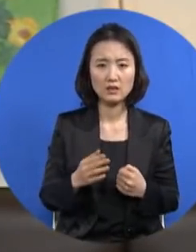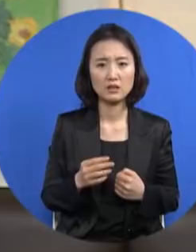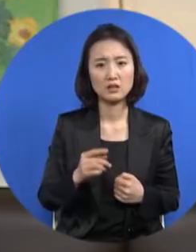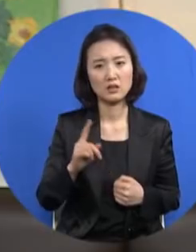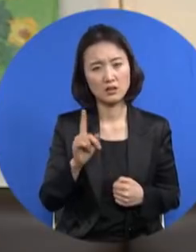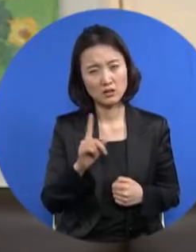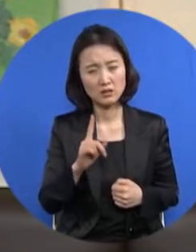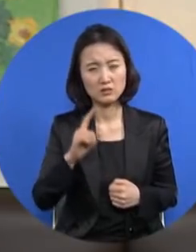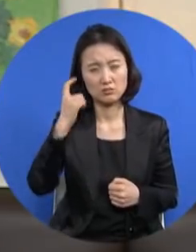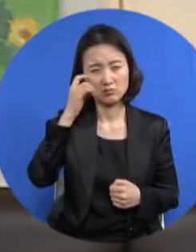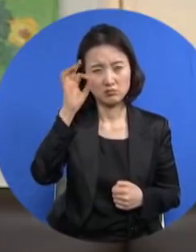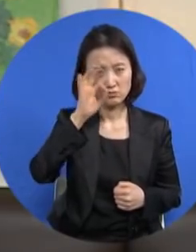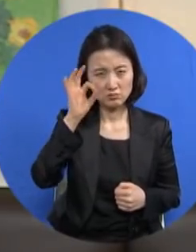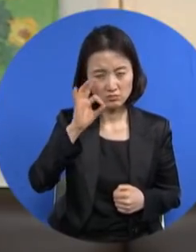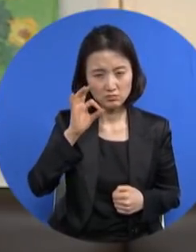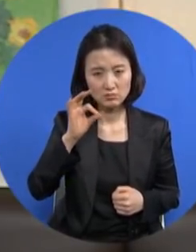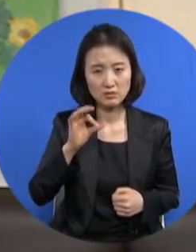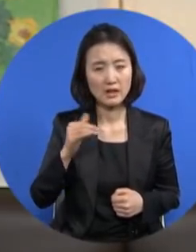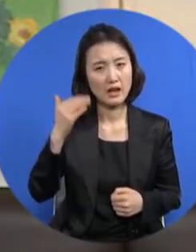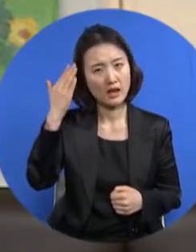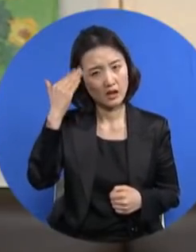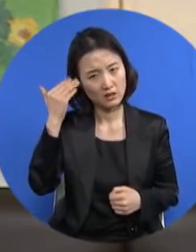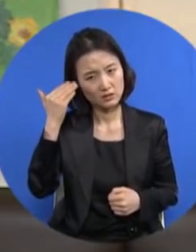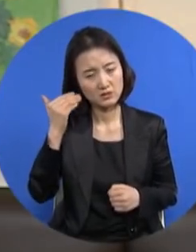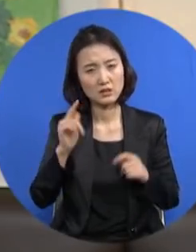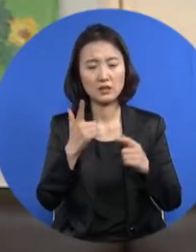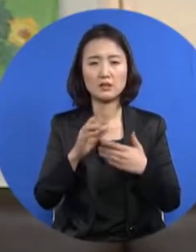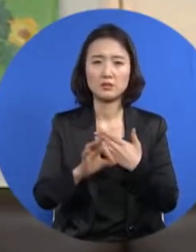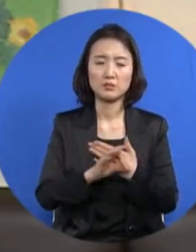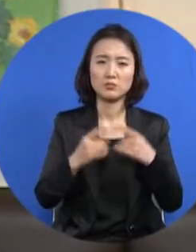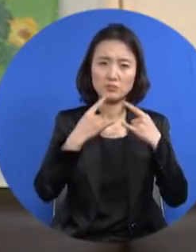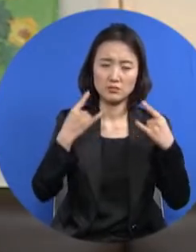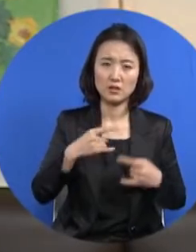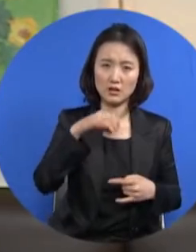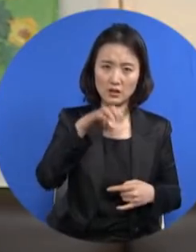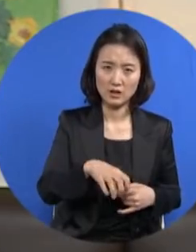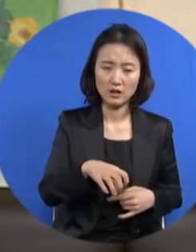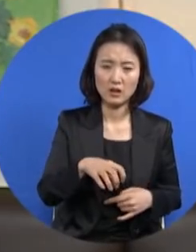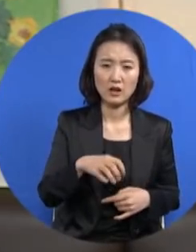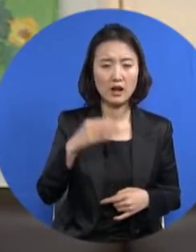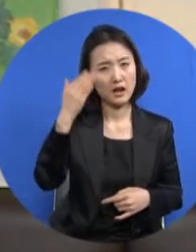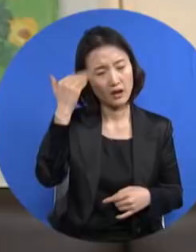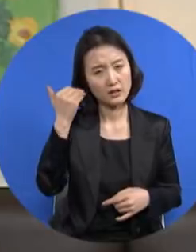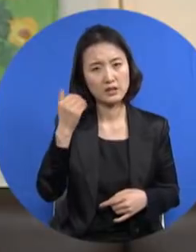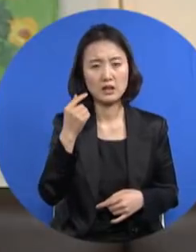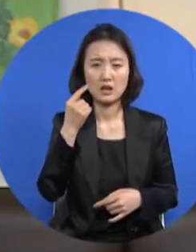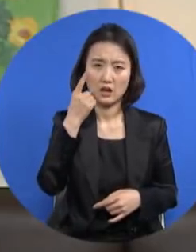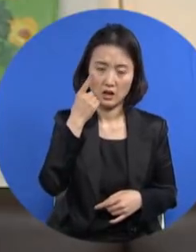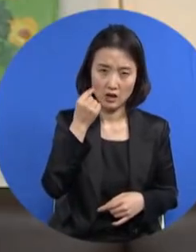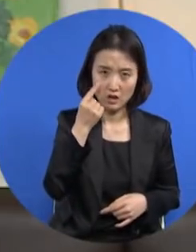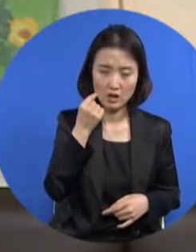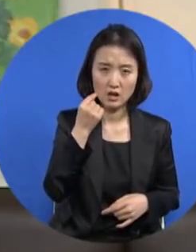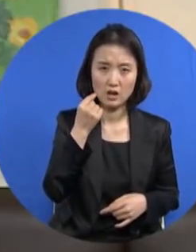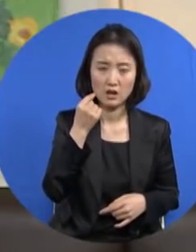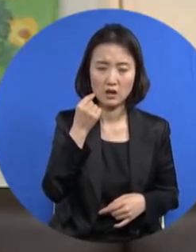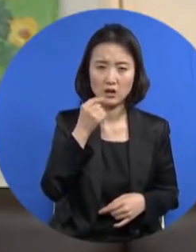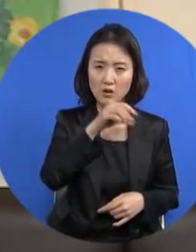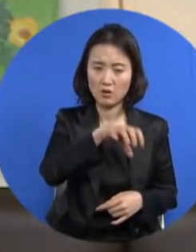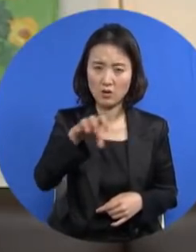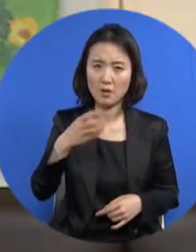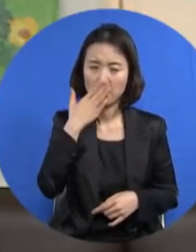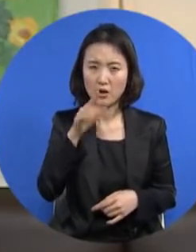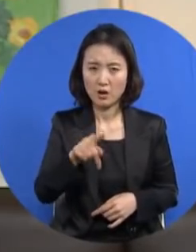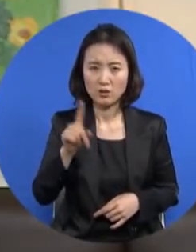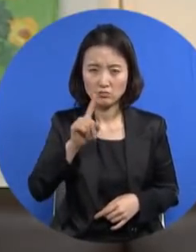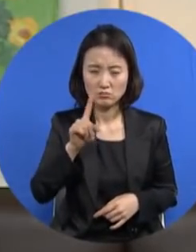찾으려고 했고요. 그래서 한국 아니면 프랑스에서 할 수 있는, 아니 그러니까 한국이나 일본 거를 갖다가 프랑스에서 하면 잘할 수 있을 것